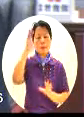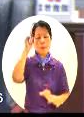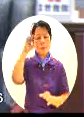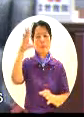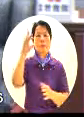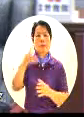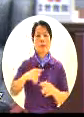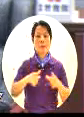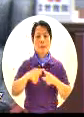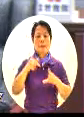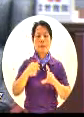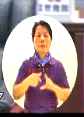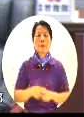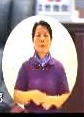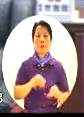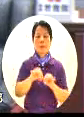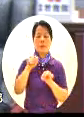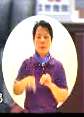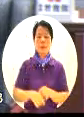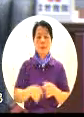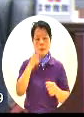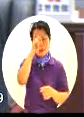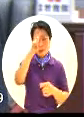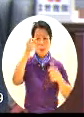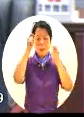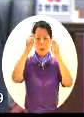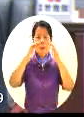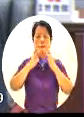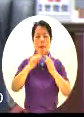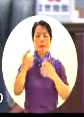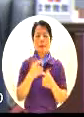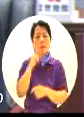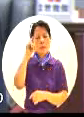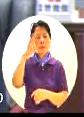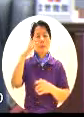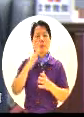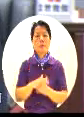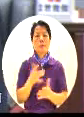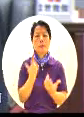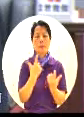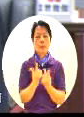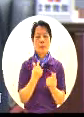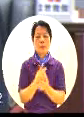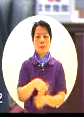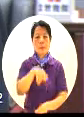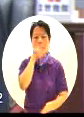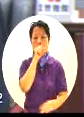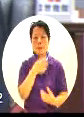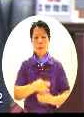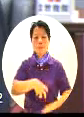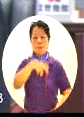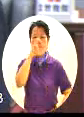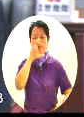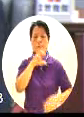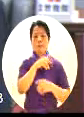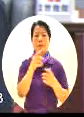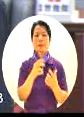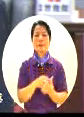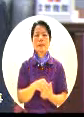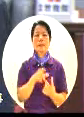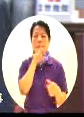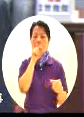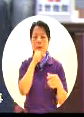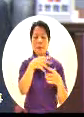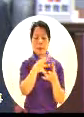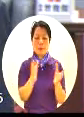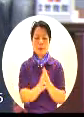啊，希望讲我们高雄能够创造烈士、愤怒鸟哈这些的团队啊哈。啊，希望我